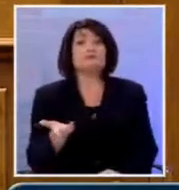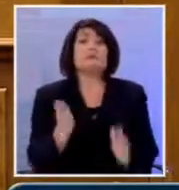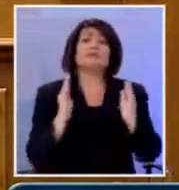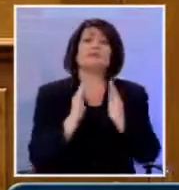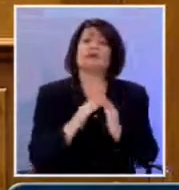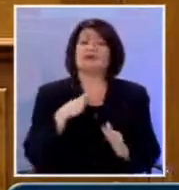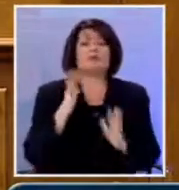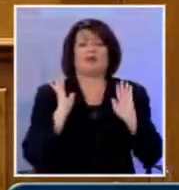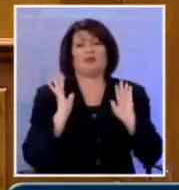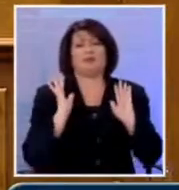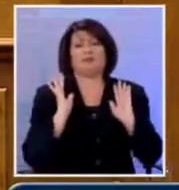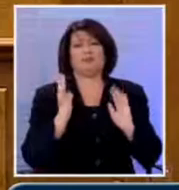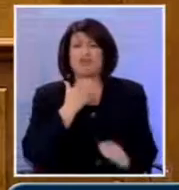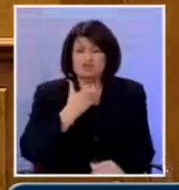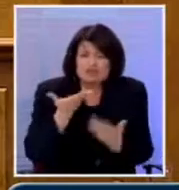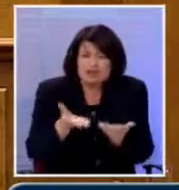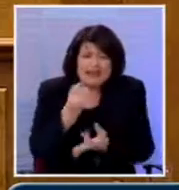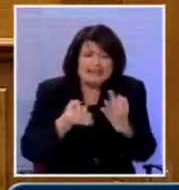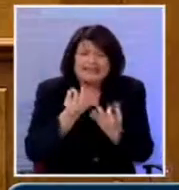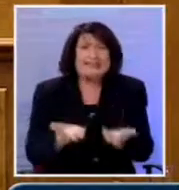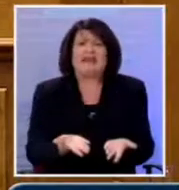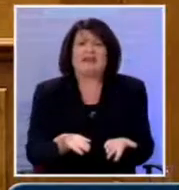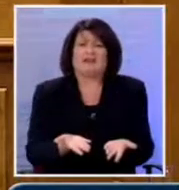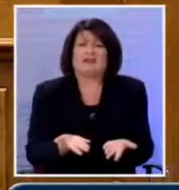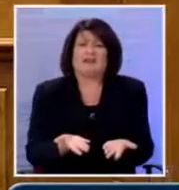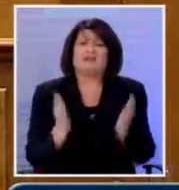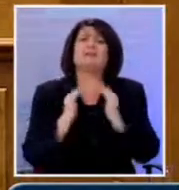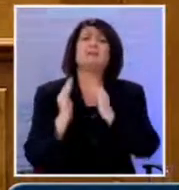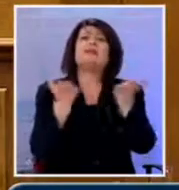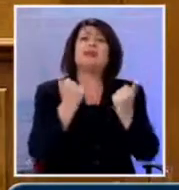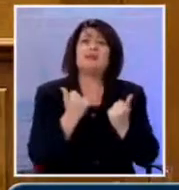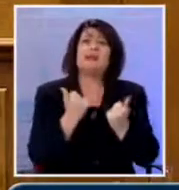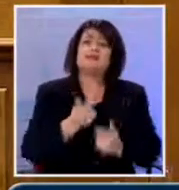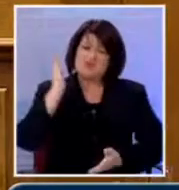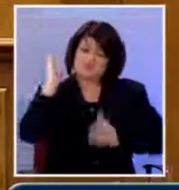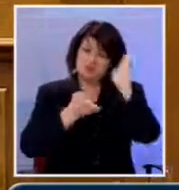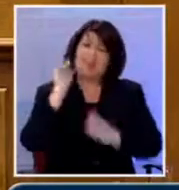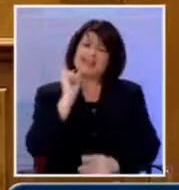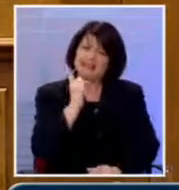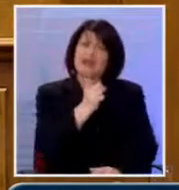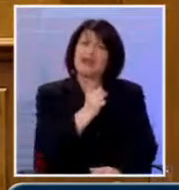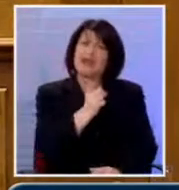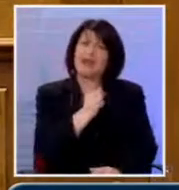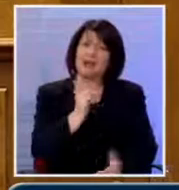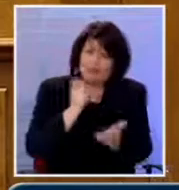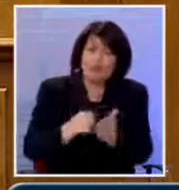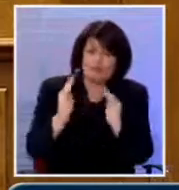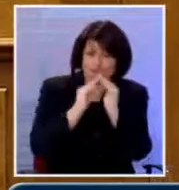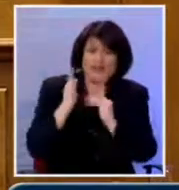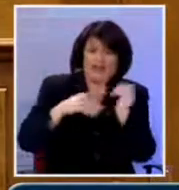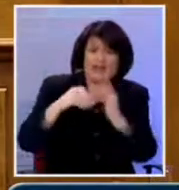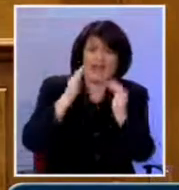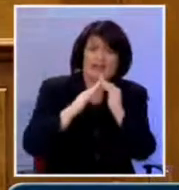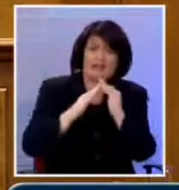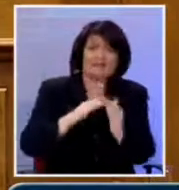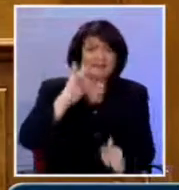σπίτι. Είναι σοβαρά πράγματα αυτά? Έτσι χτυπάνε ένα λαό? Ύστερα τον τιμωρούν γιατί ήταν και